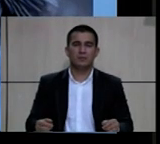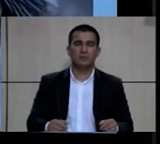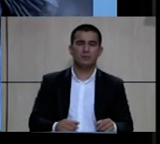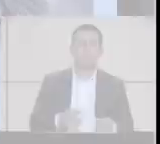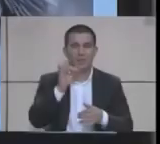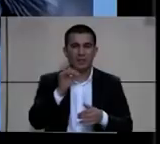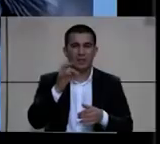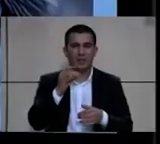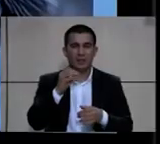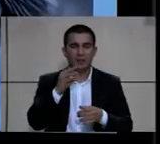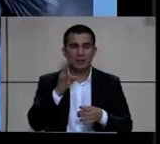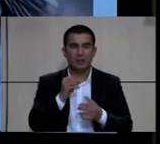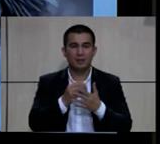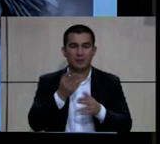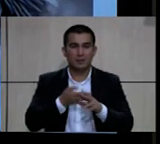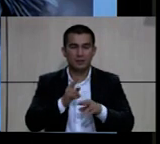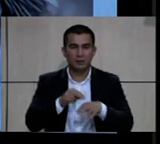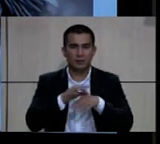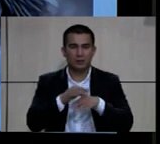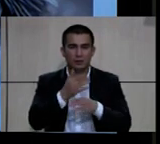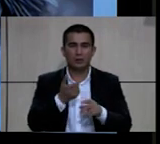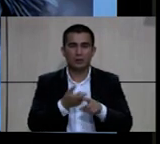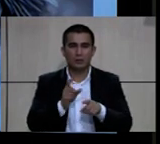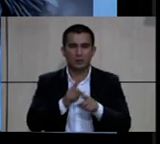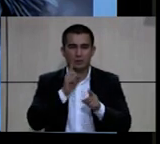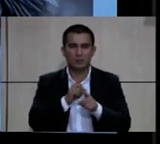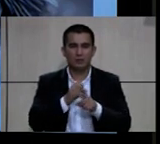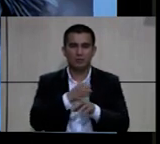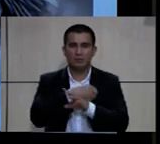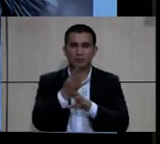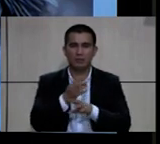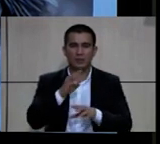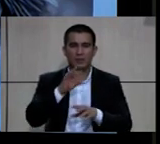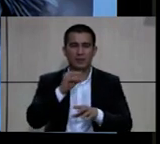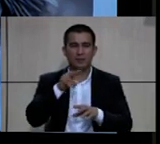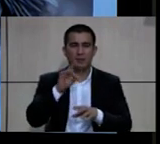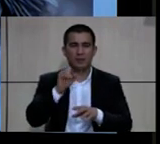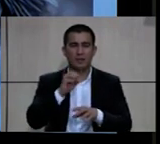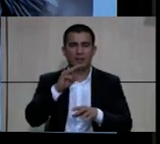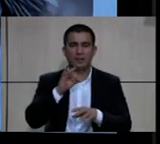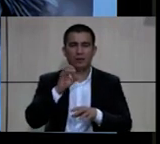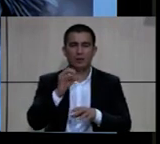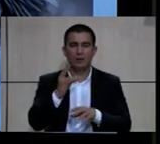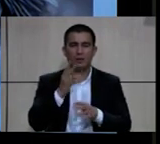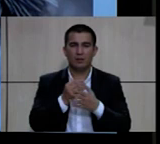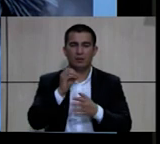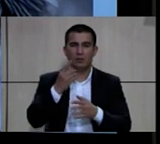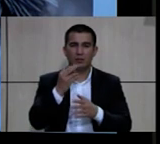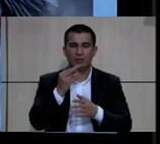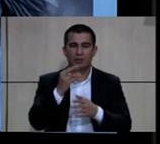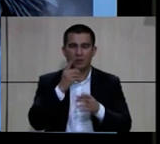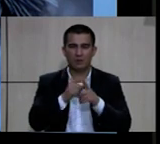Yekirna. Yekirnaning tanasi tuzilishi tipratikanga o'xshash bo'ladi.